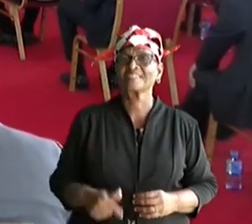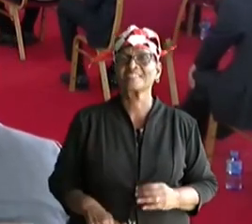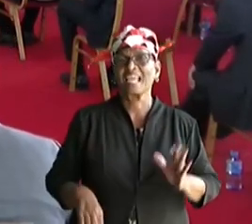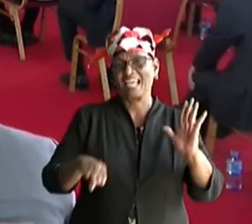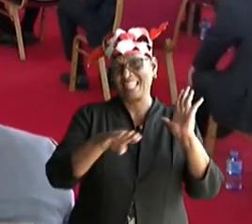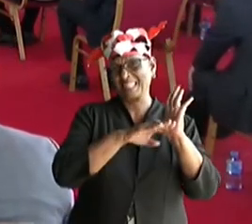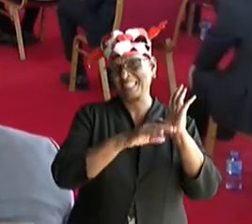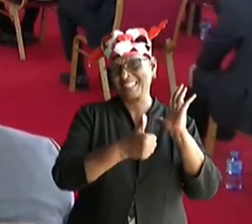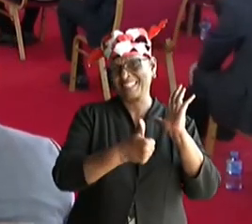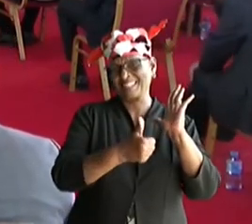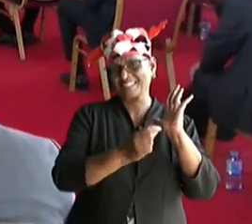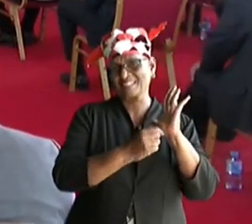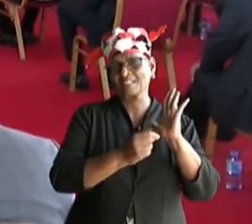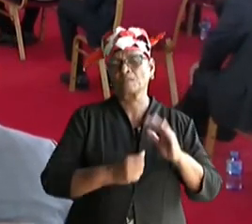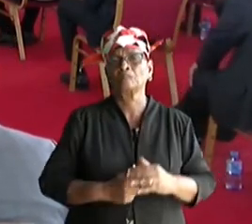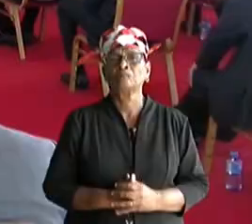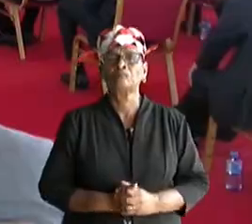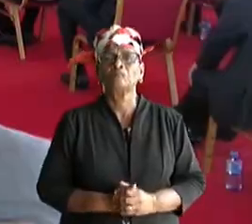6.